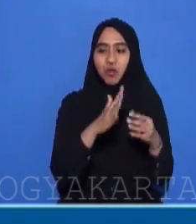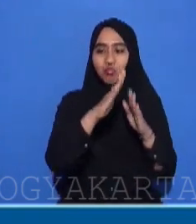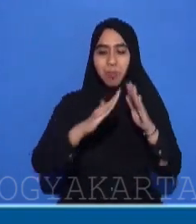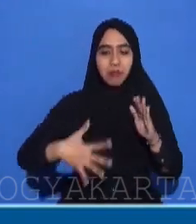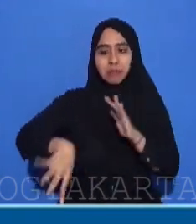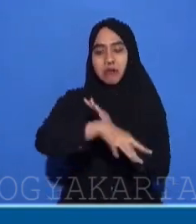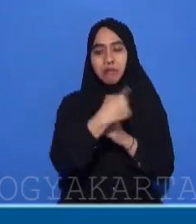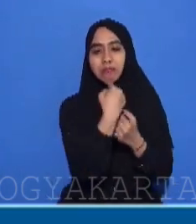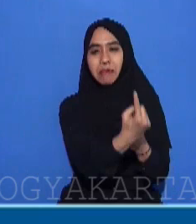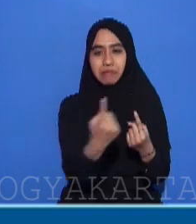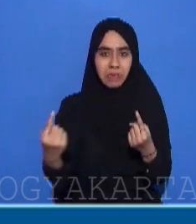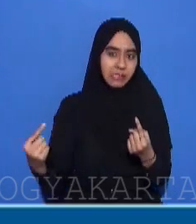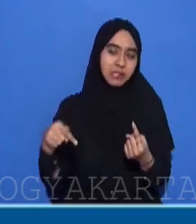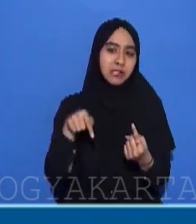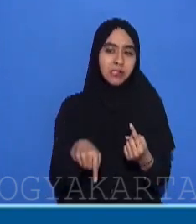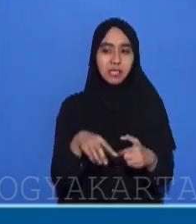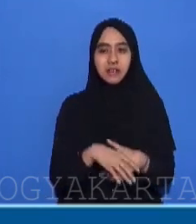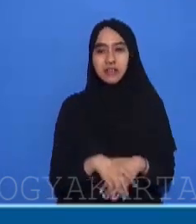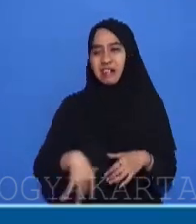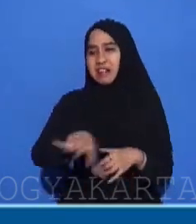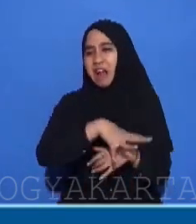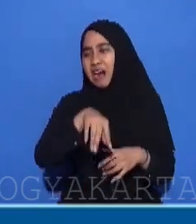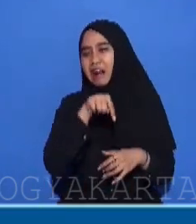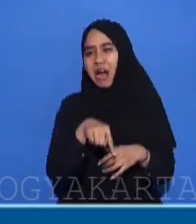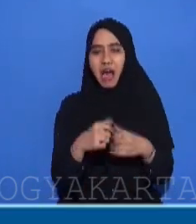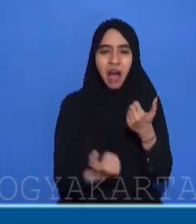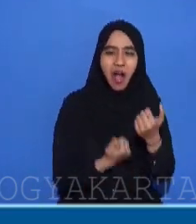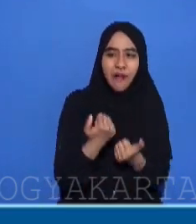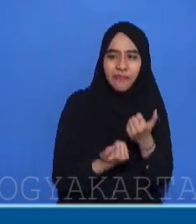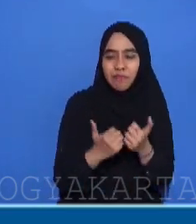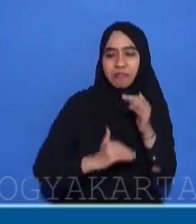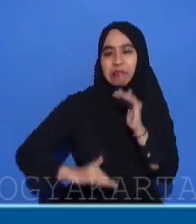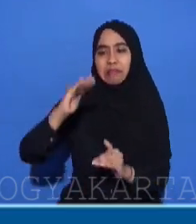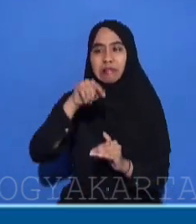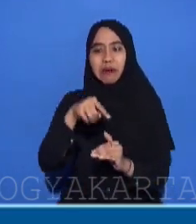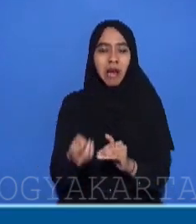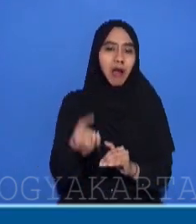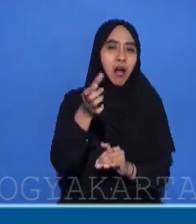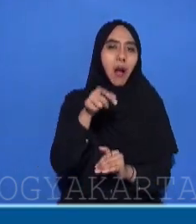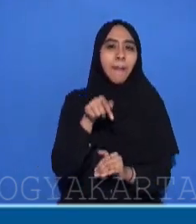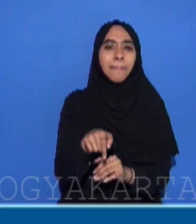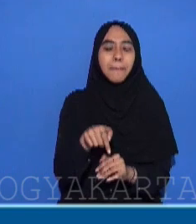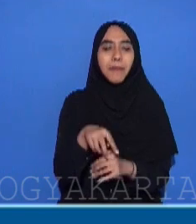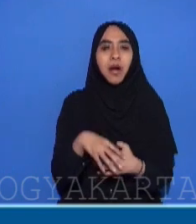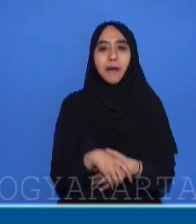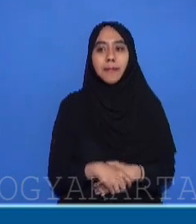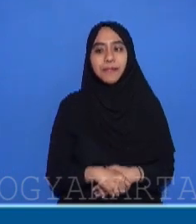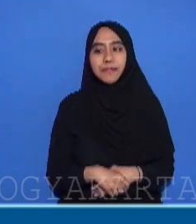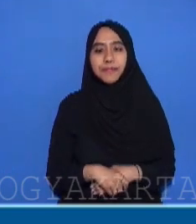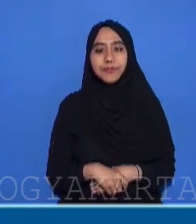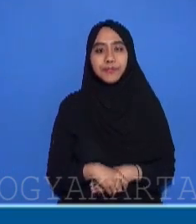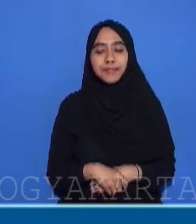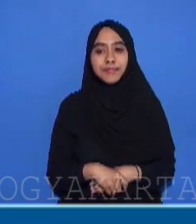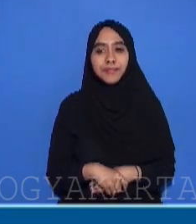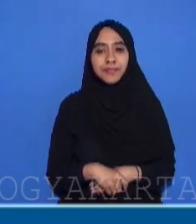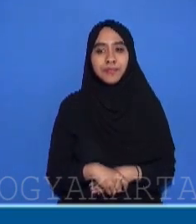kathah setunggalipun pawadan ngih menika produktivitasipun Inggil Lan kapetang gampil dipun budida menapa Malih